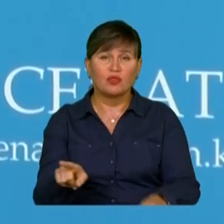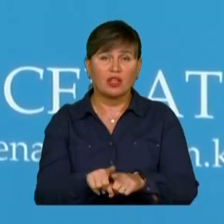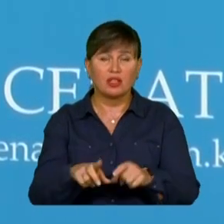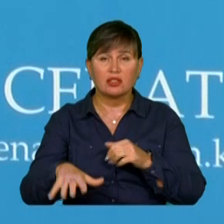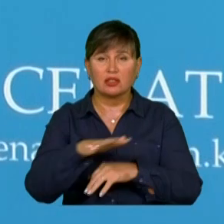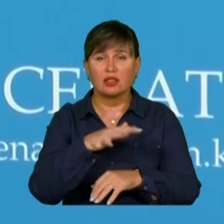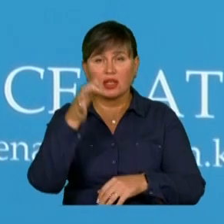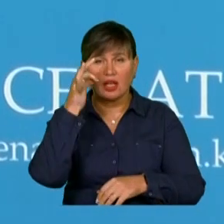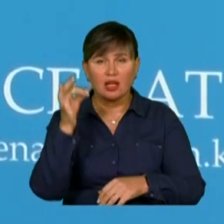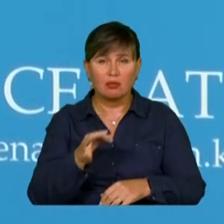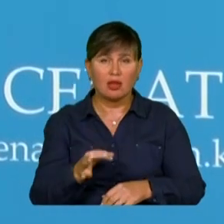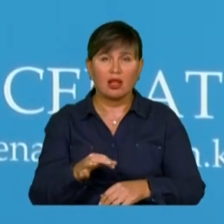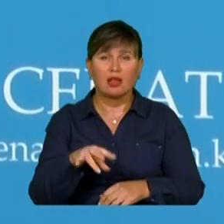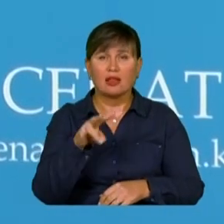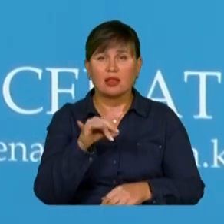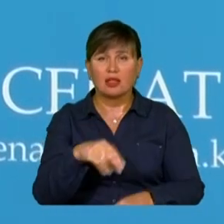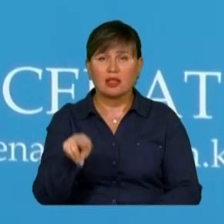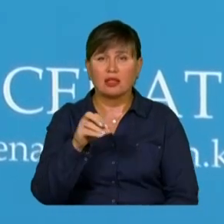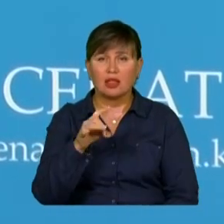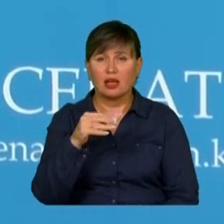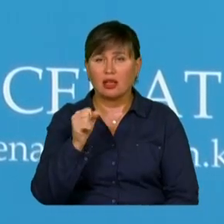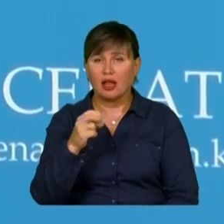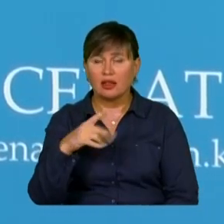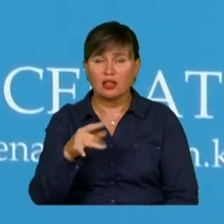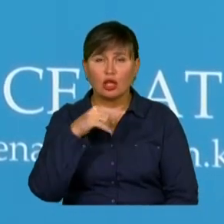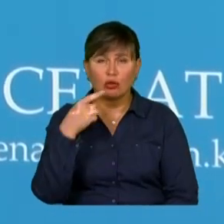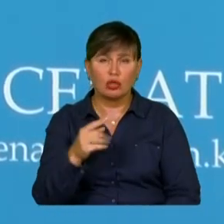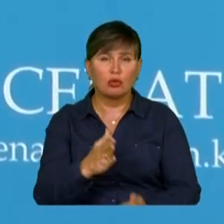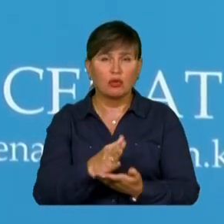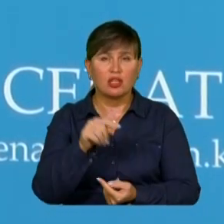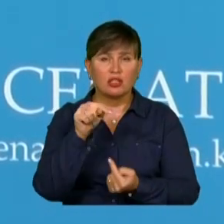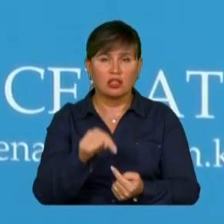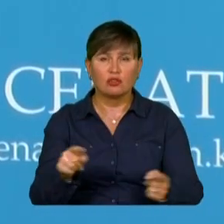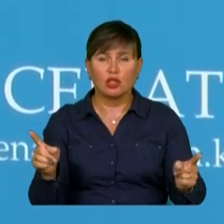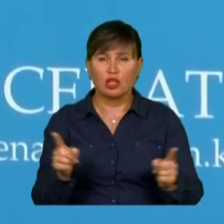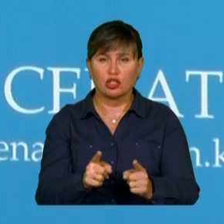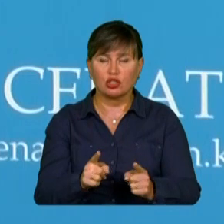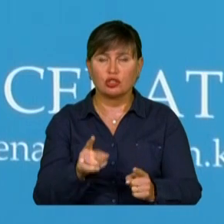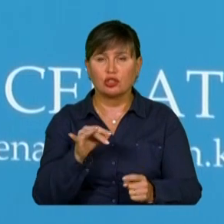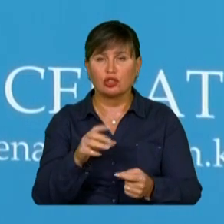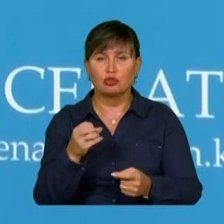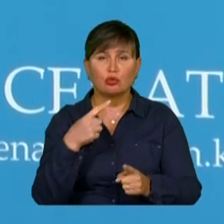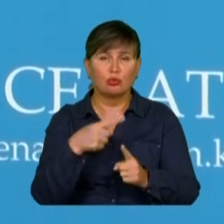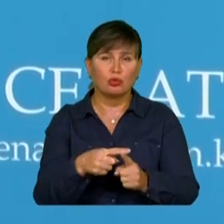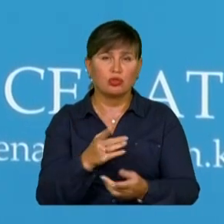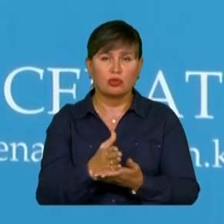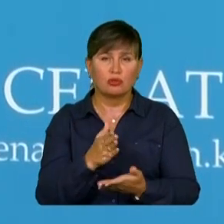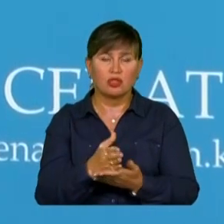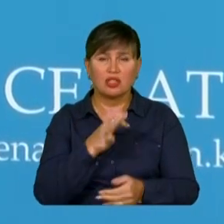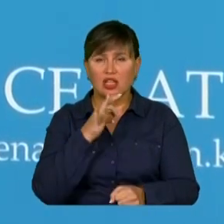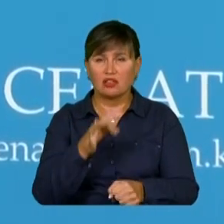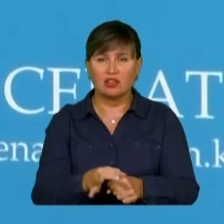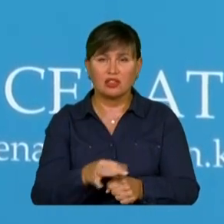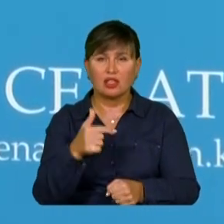как Германия, Нидерланды, та же Россия, имеются соответствующие ограничения. Кроме того, имеются